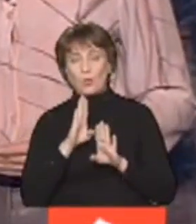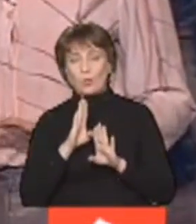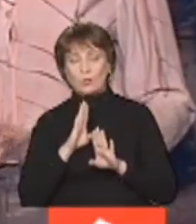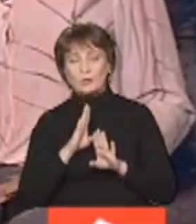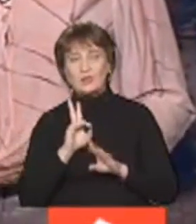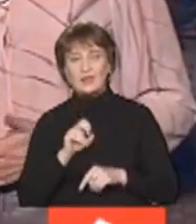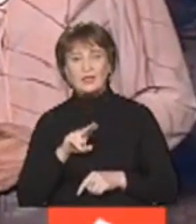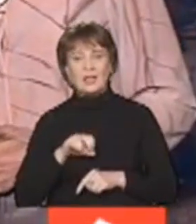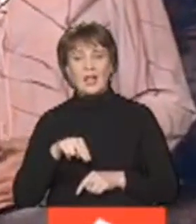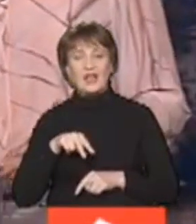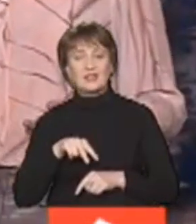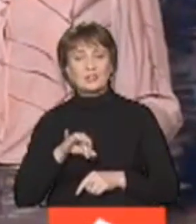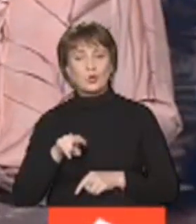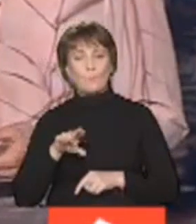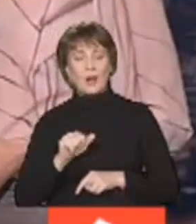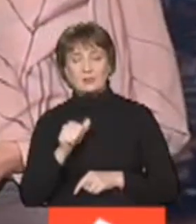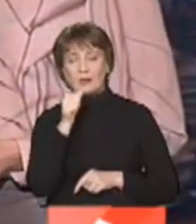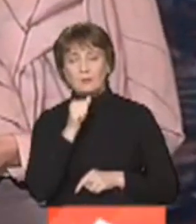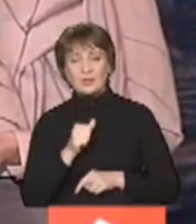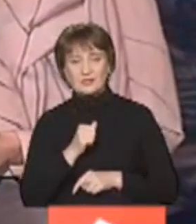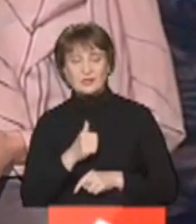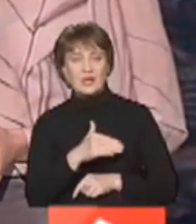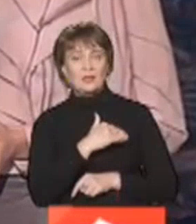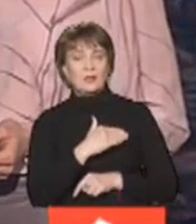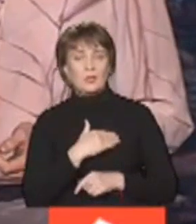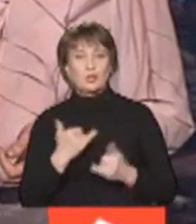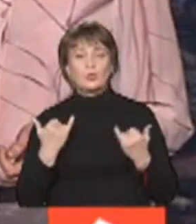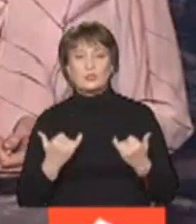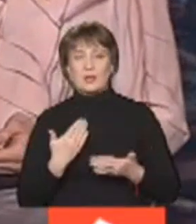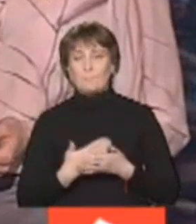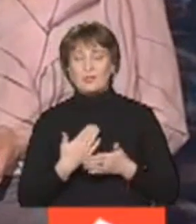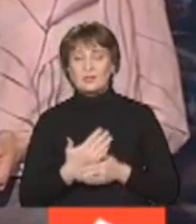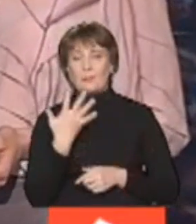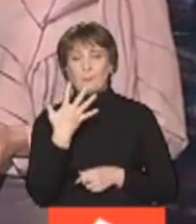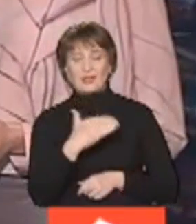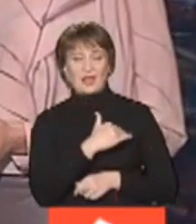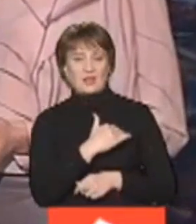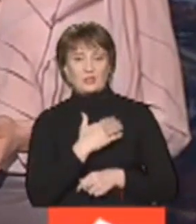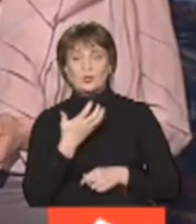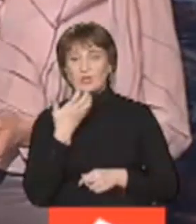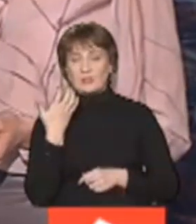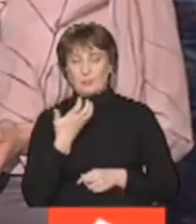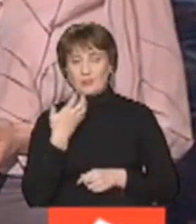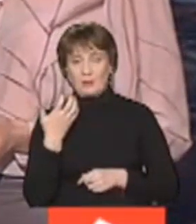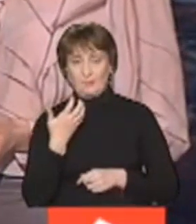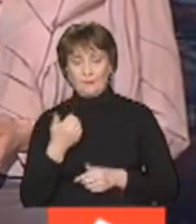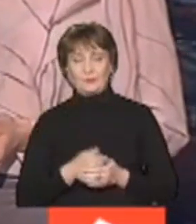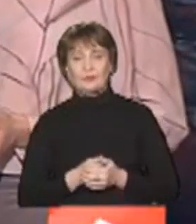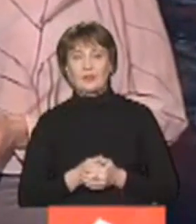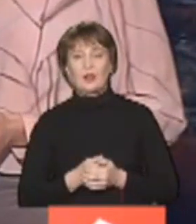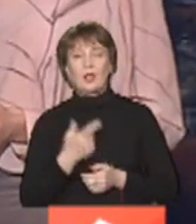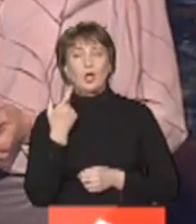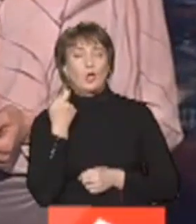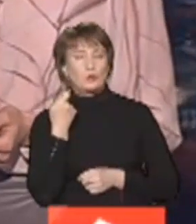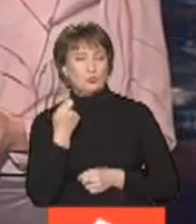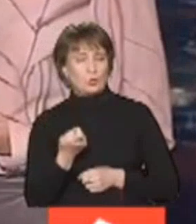сказати, як для листопада місяця. Температури зараз у Києві близько 5 градусів тепла, вітер північно-західного напрямку,